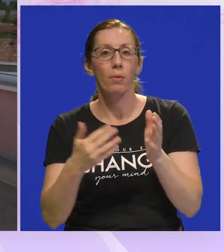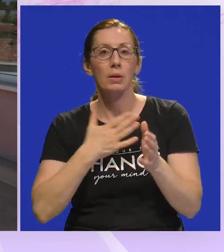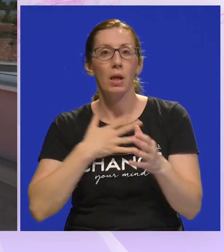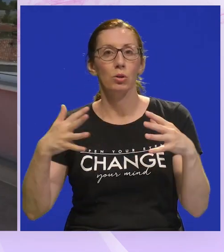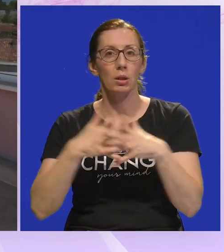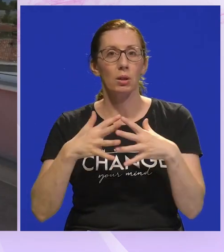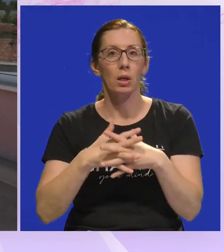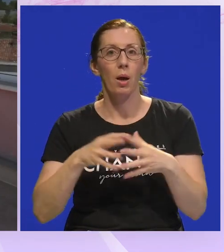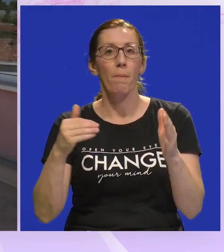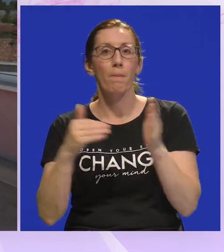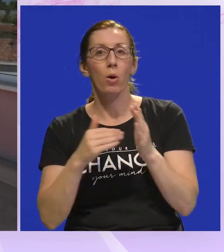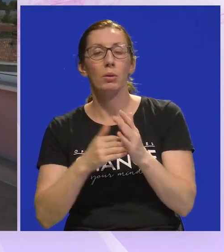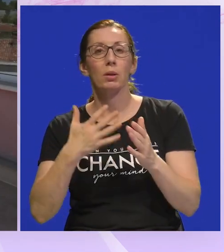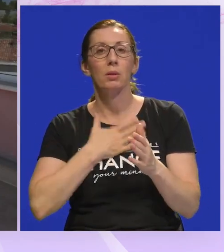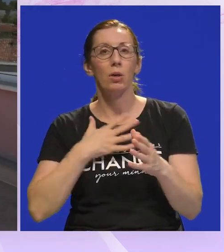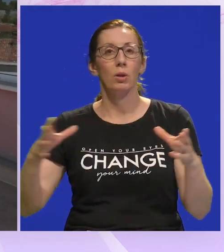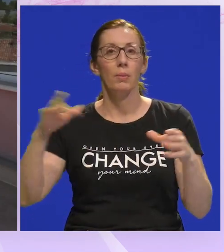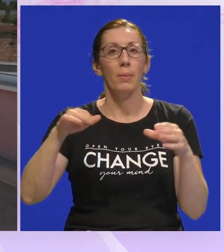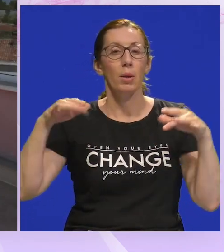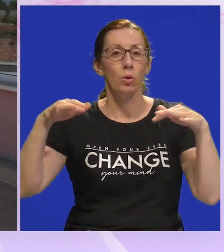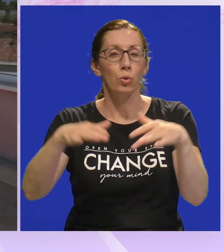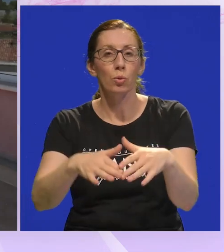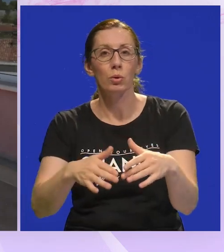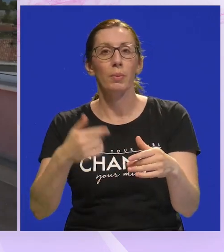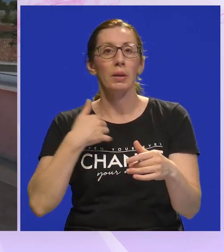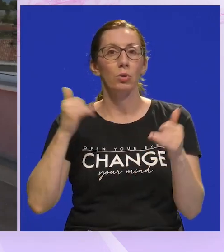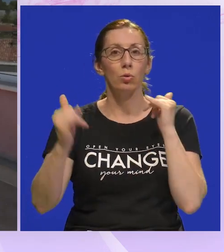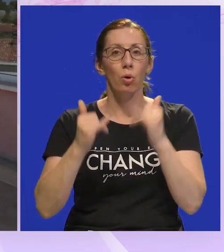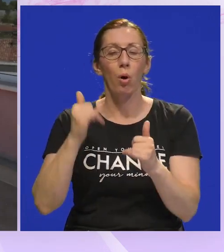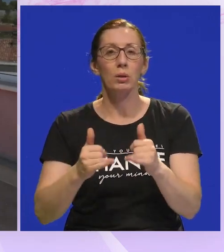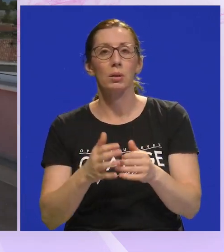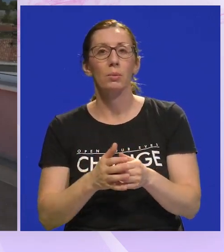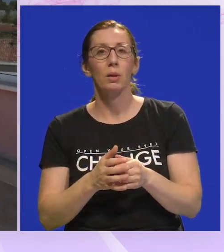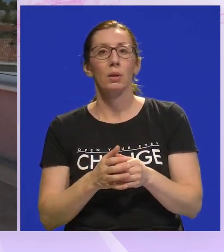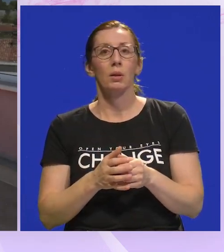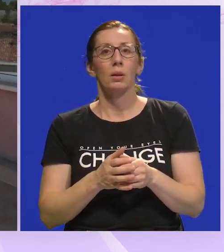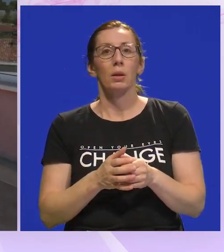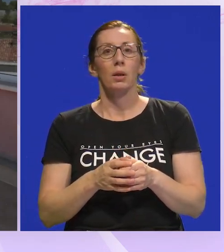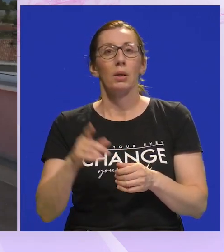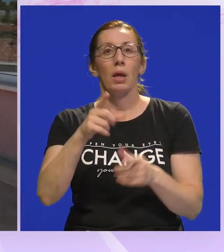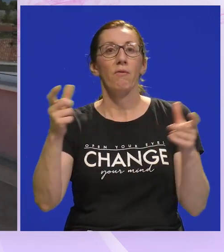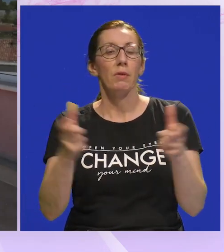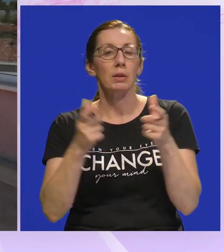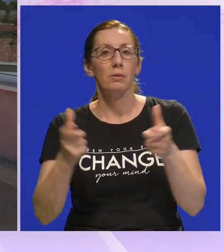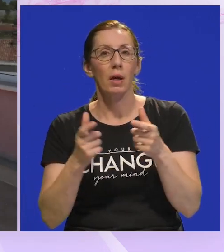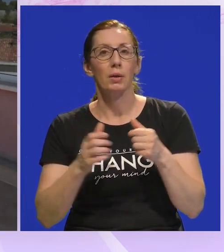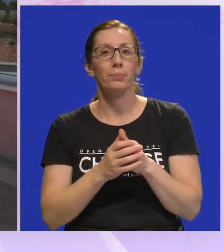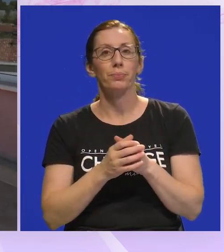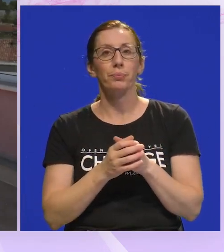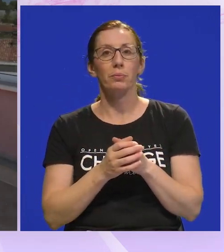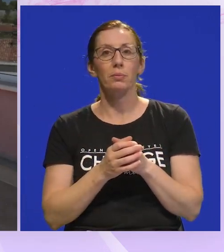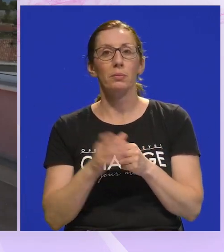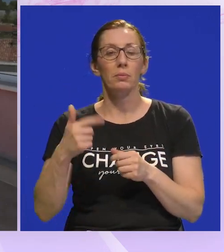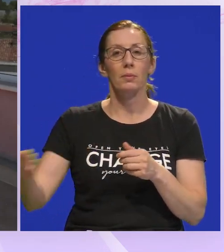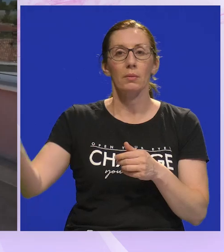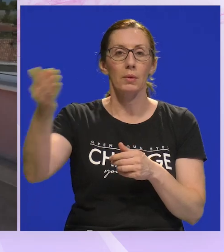ovo potrebno našem gradu, ovo je potrebno našim sugrađanima i našim gostima, ovakav jedan festival, oni su